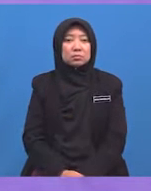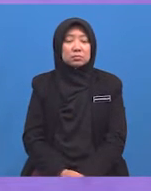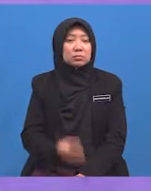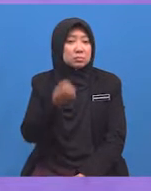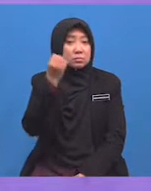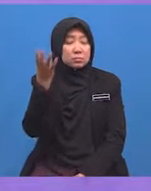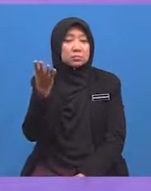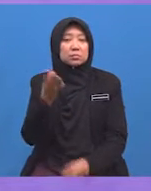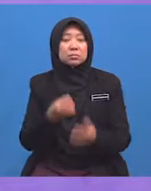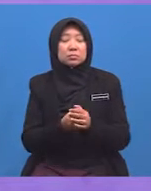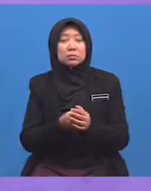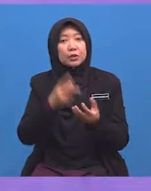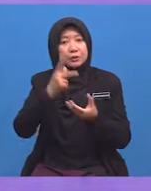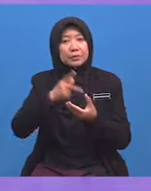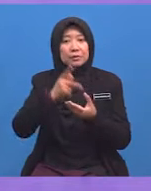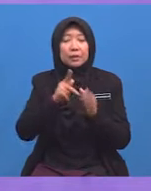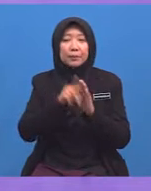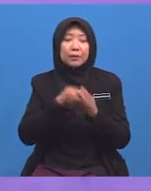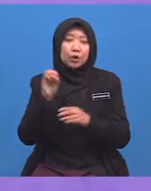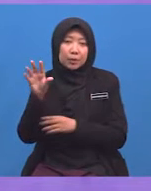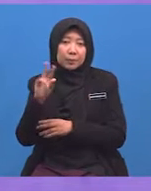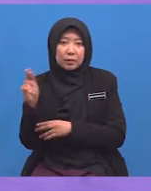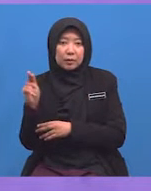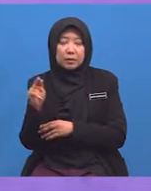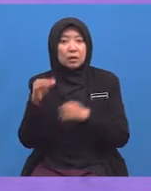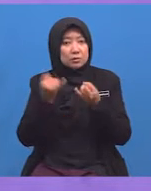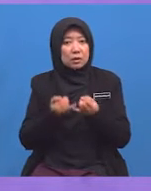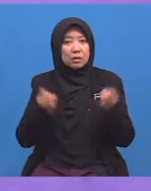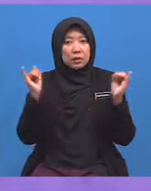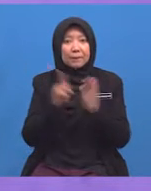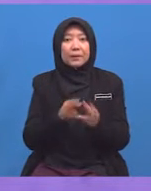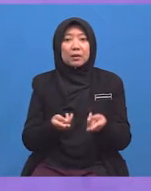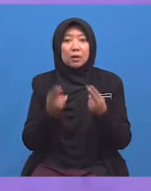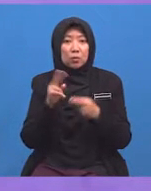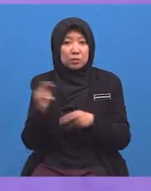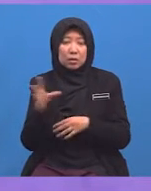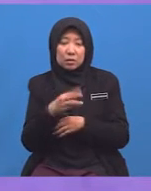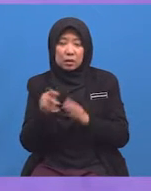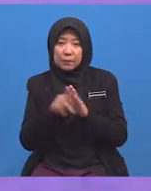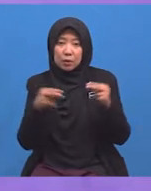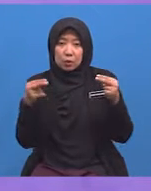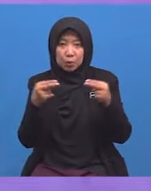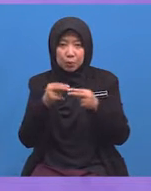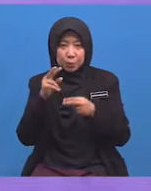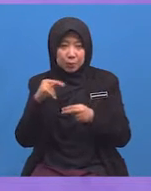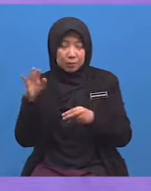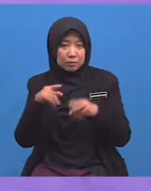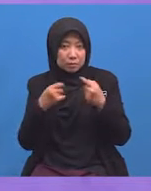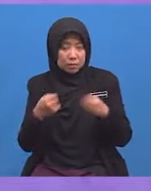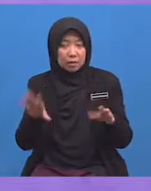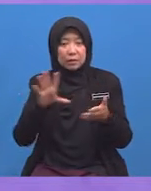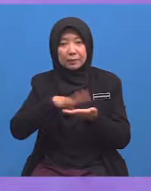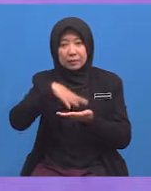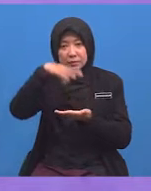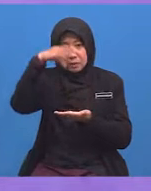Nyatakan semula kesan perkembangan jaringan pengangkutan dan perhubungan yang